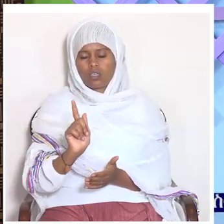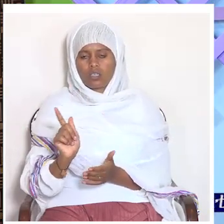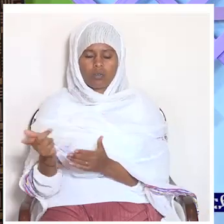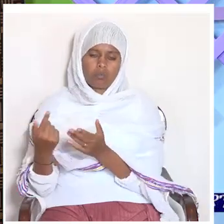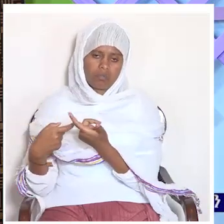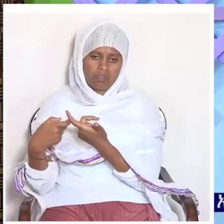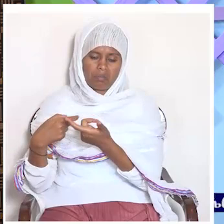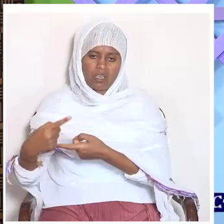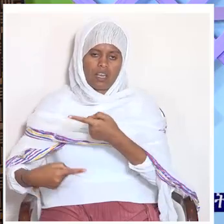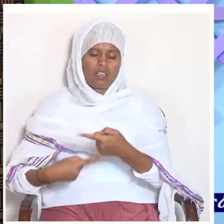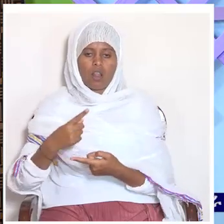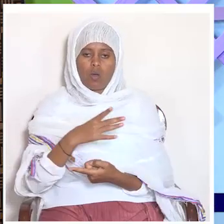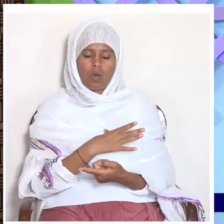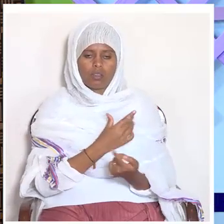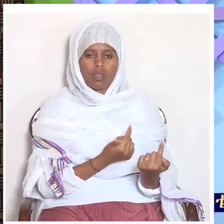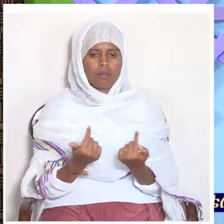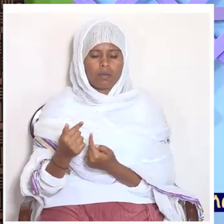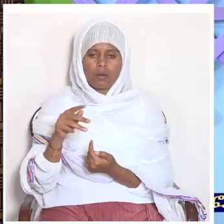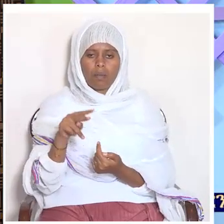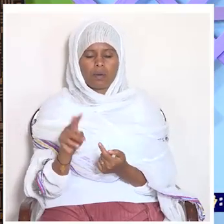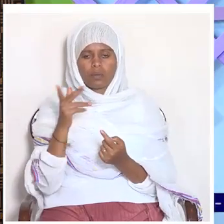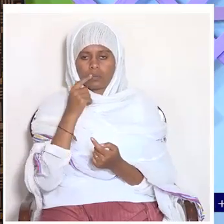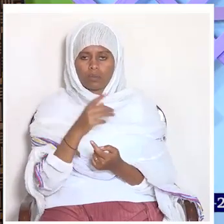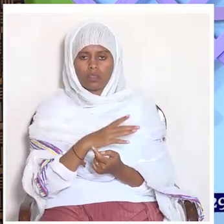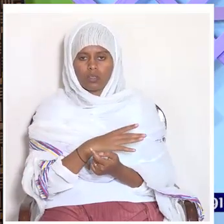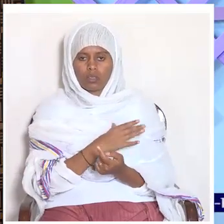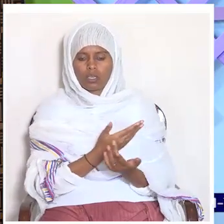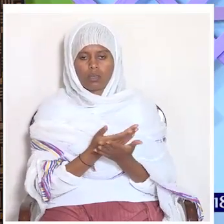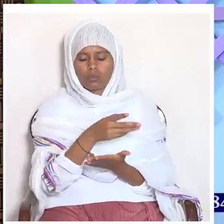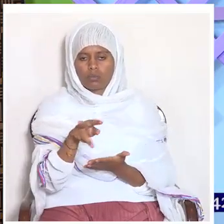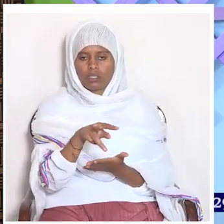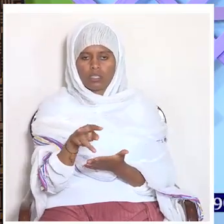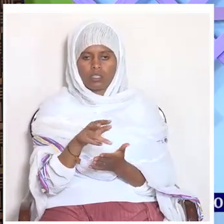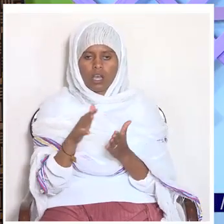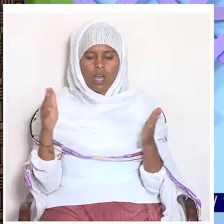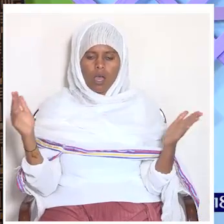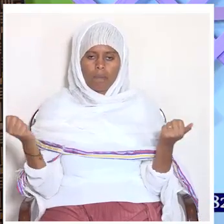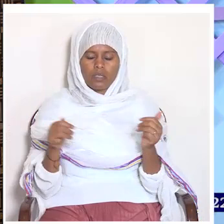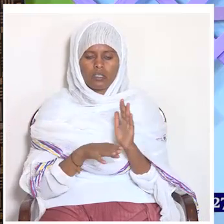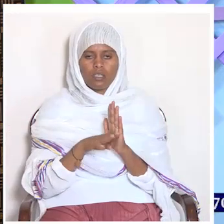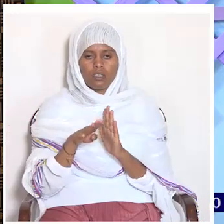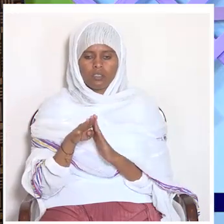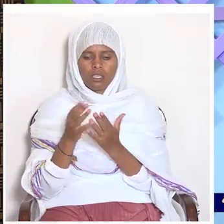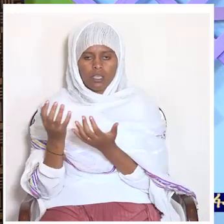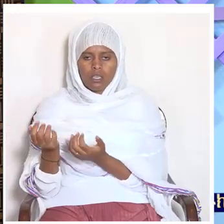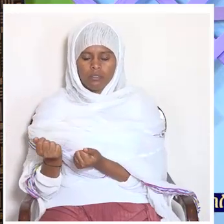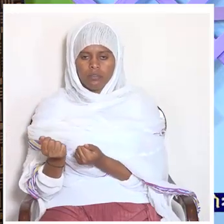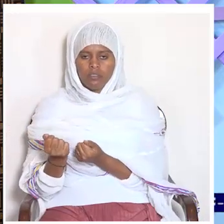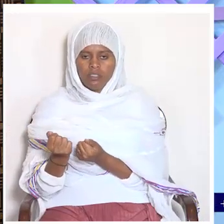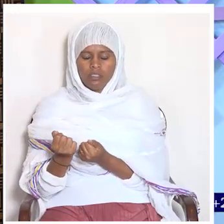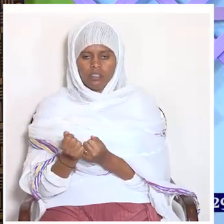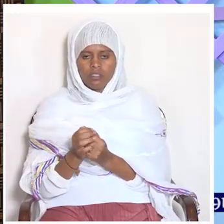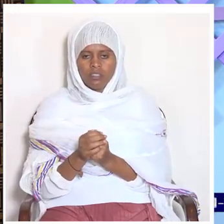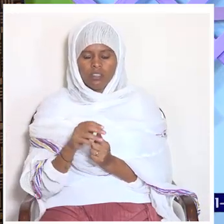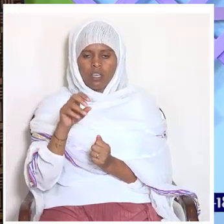ወገን እዩ ኢሉ ተኣምረ ማርያም ከም ዝጠቐሰልና ካብዞም ክልተ ዓበይቲ ደረጃ